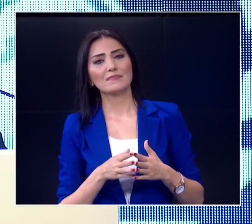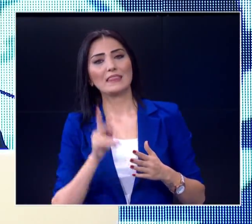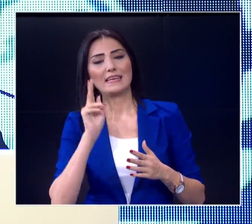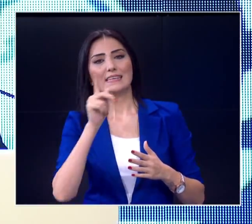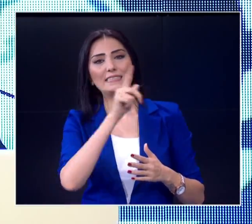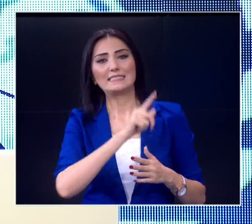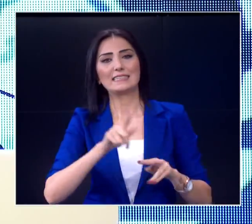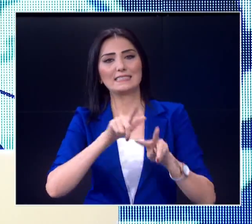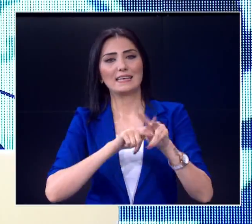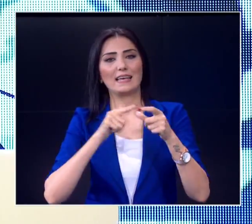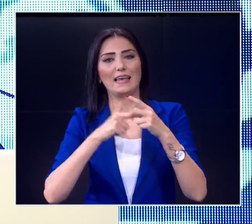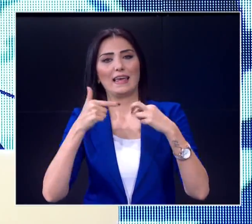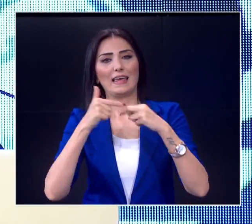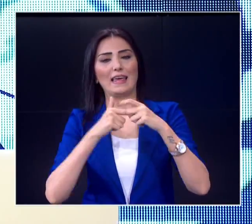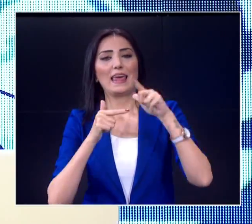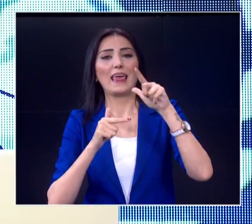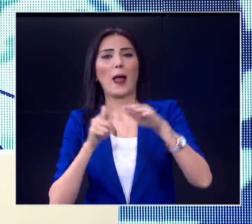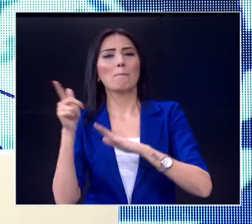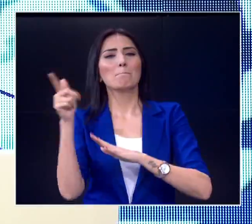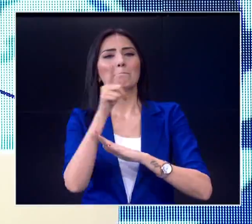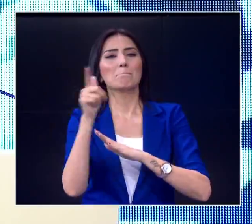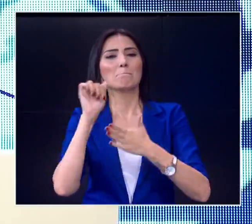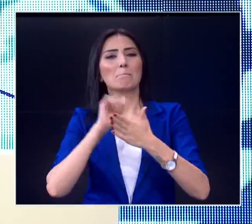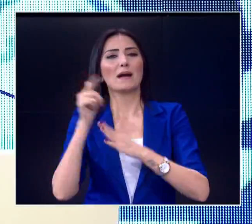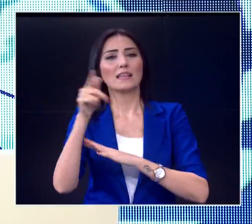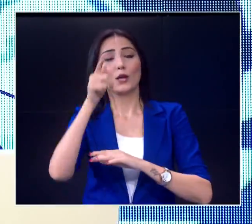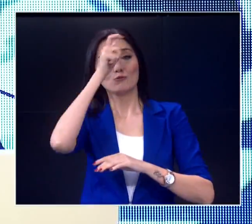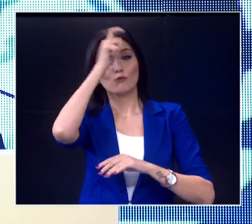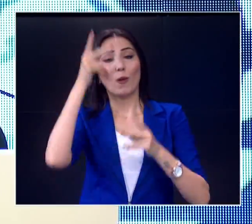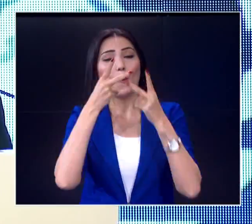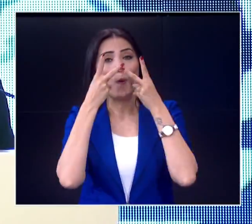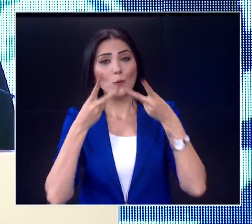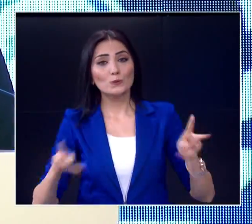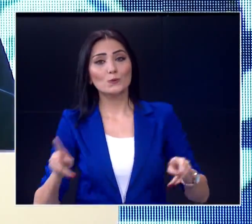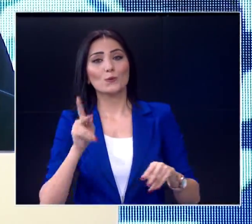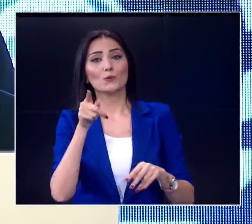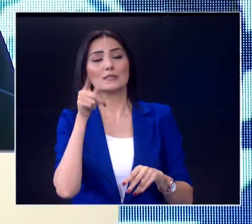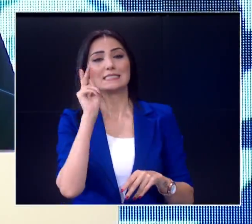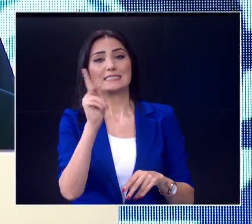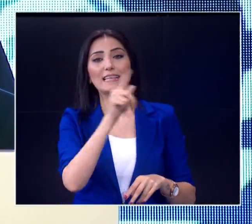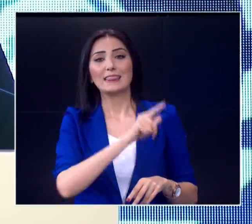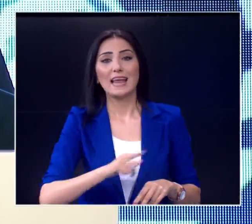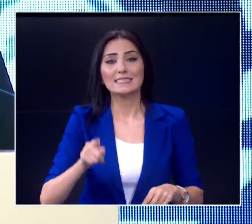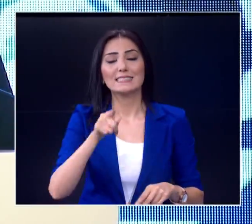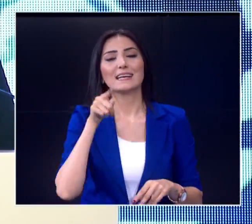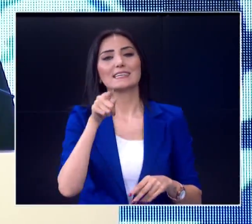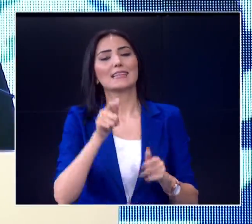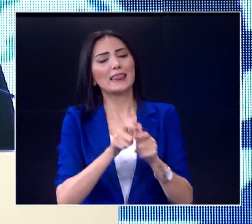Siz yerel medyasınız. Türkiye'de özgürlük alanı sizler sayesinde